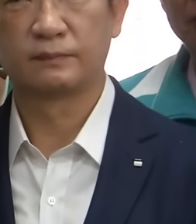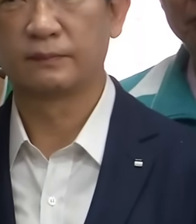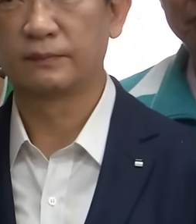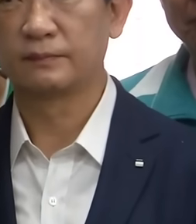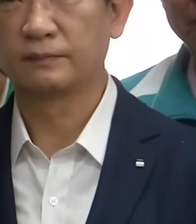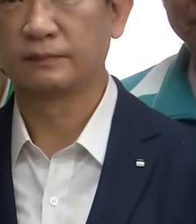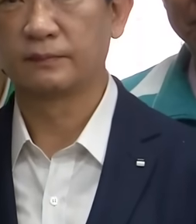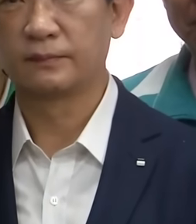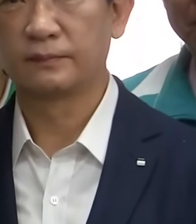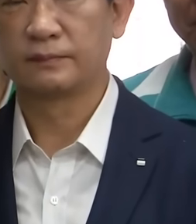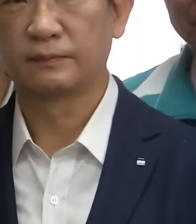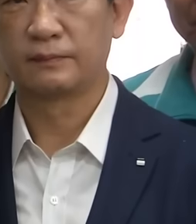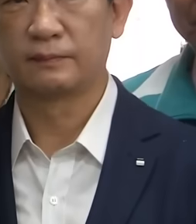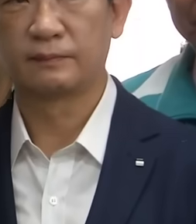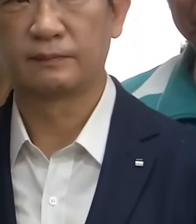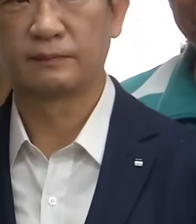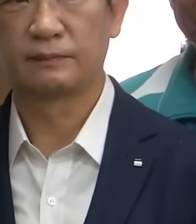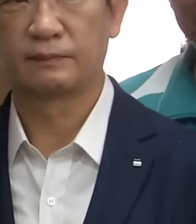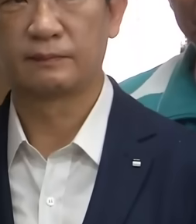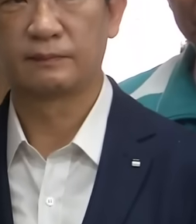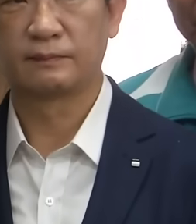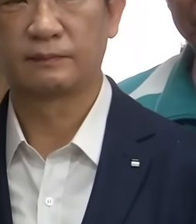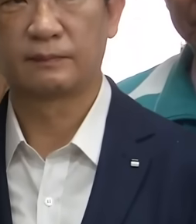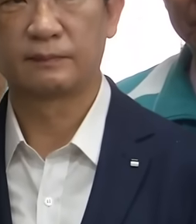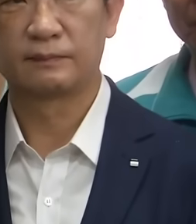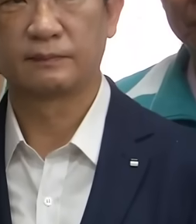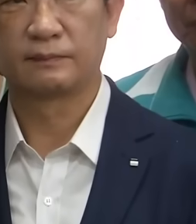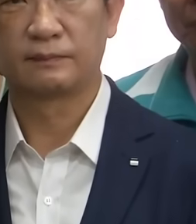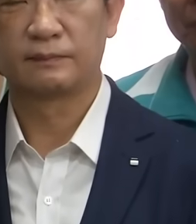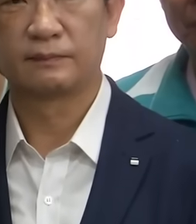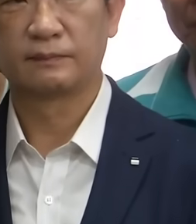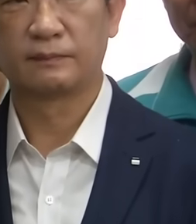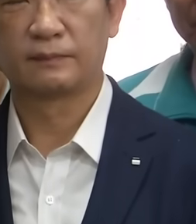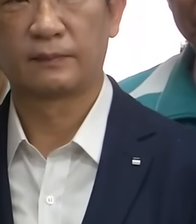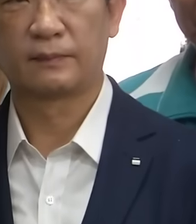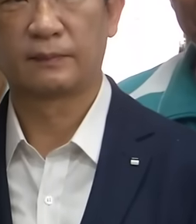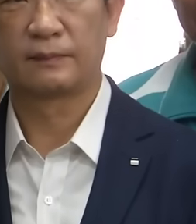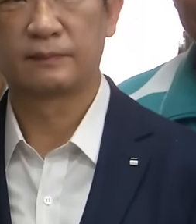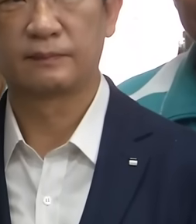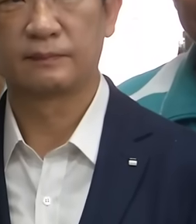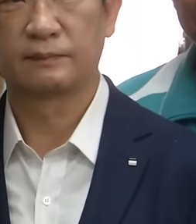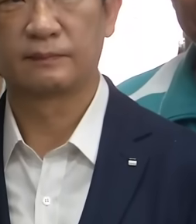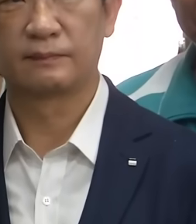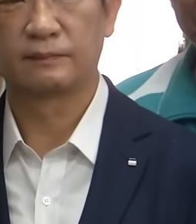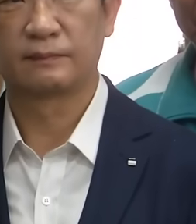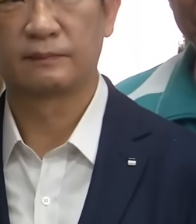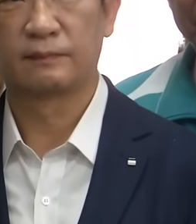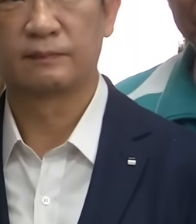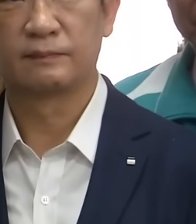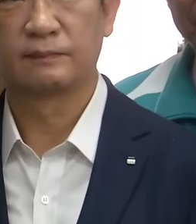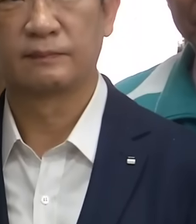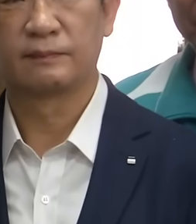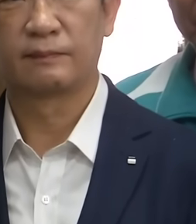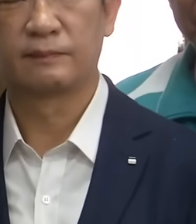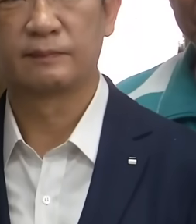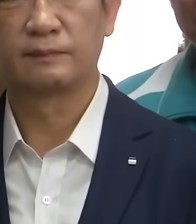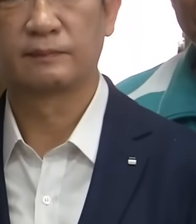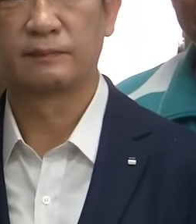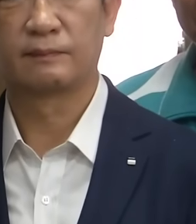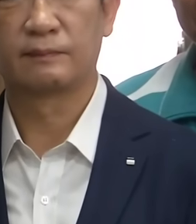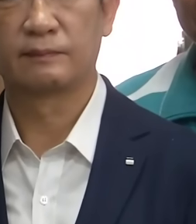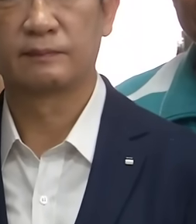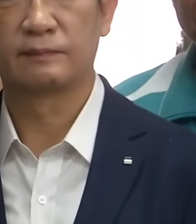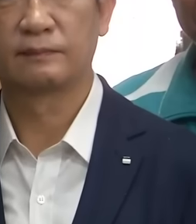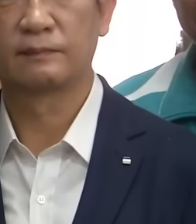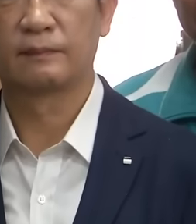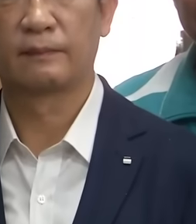平稳定坚定的支持。我在520就职演说当中也提到，台海的和平稳定